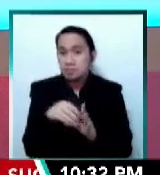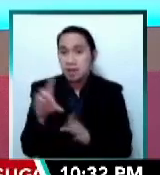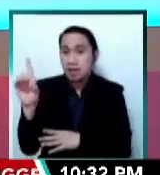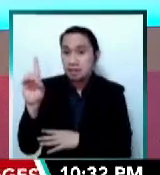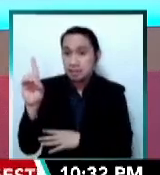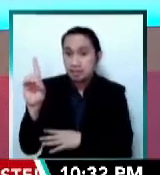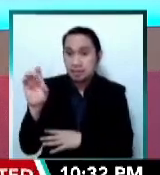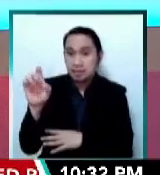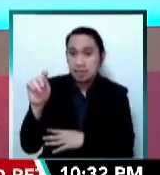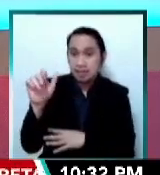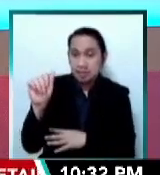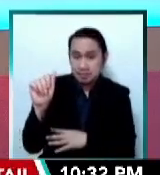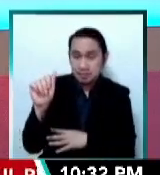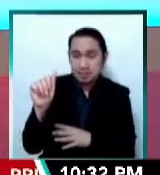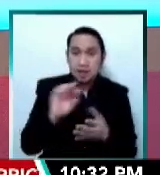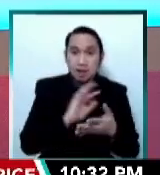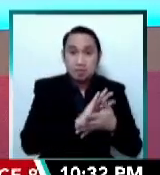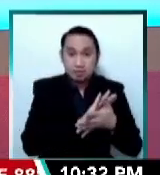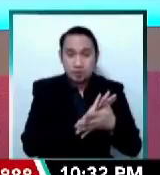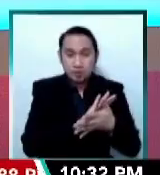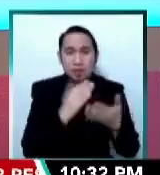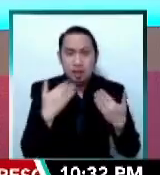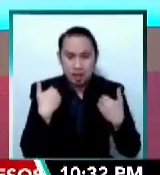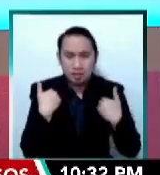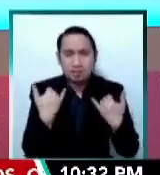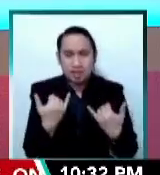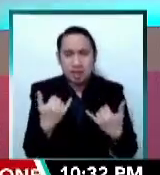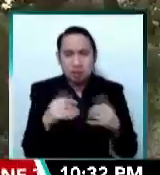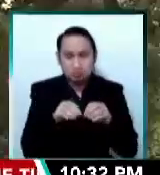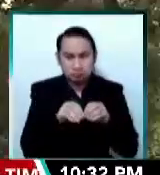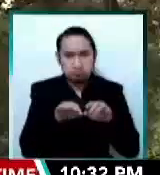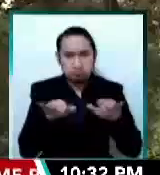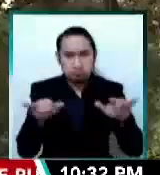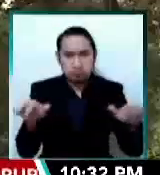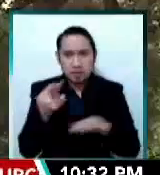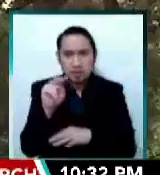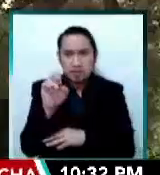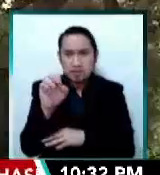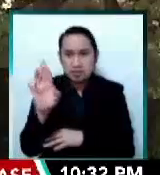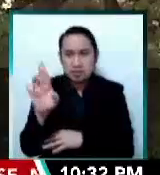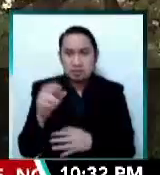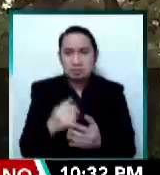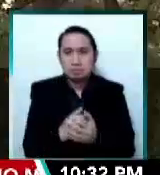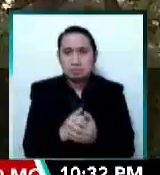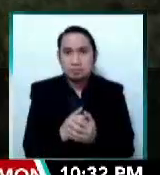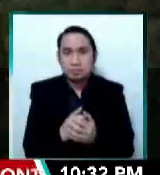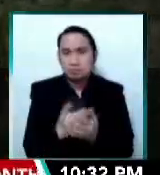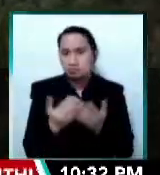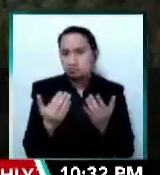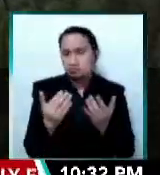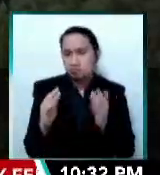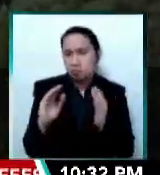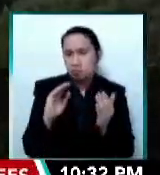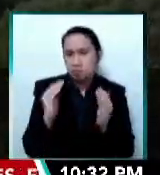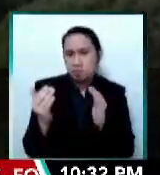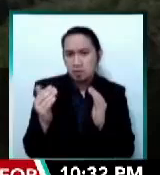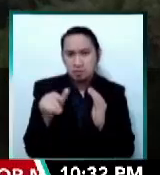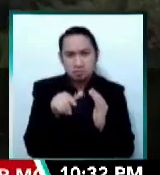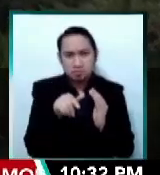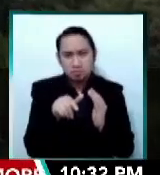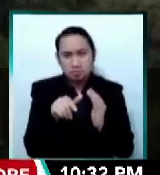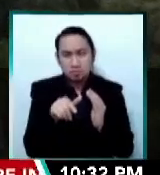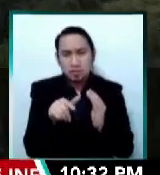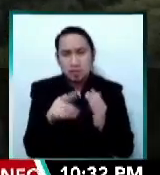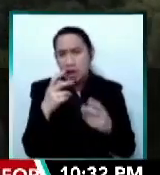may community transmission yan sa Metro Manila at Calabarzon. Hindi na kasi may ugnay ang mga kaso sa isa't isa ayon sa